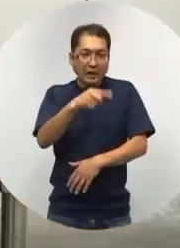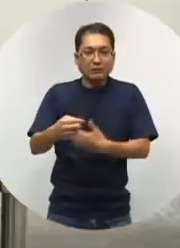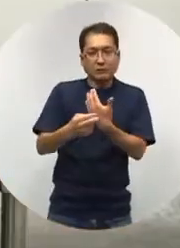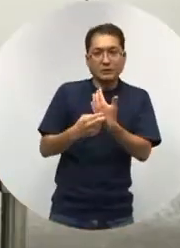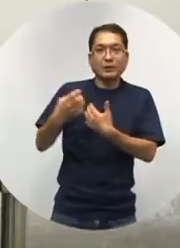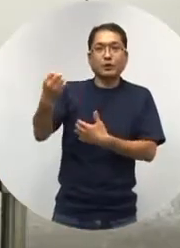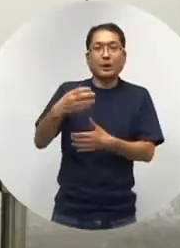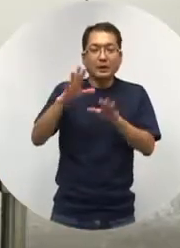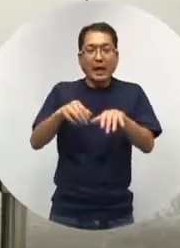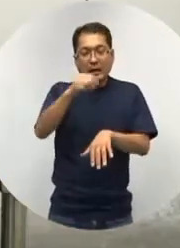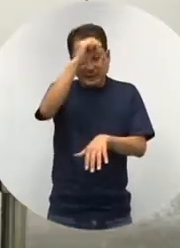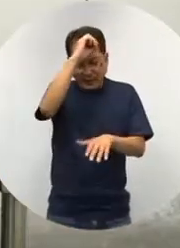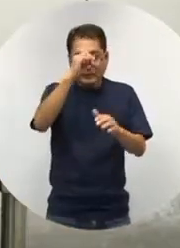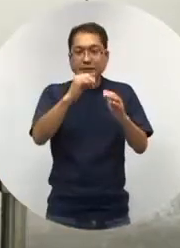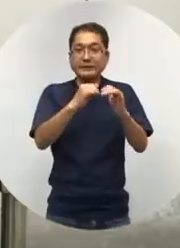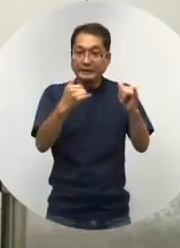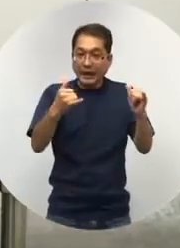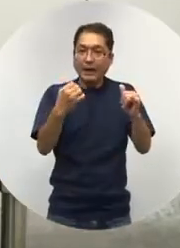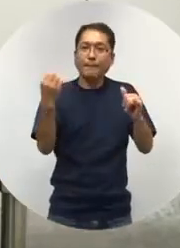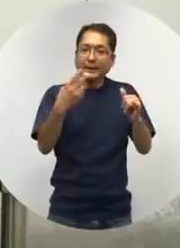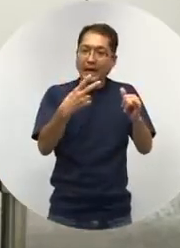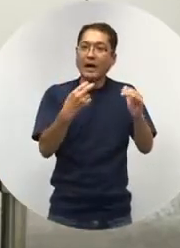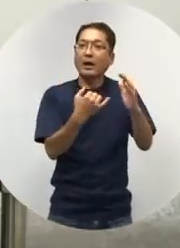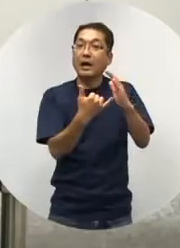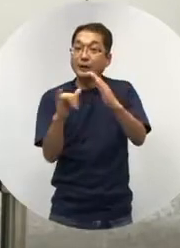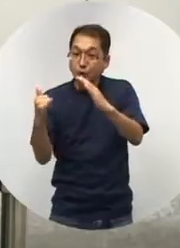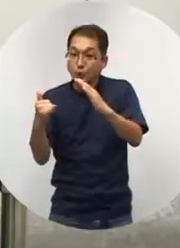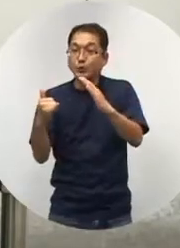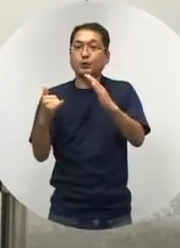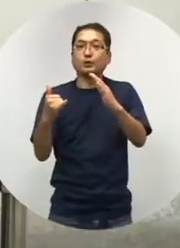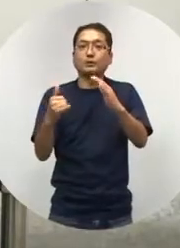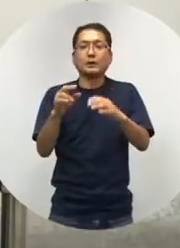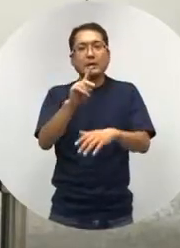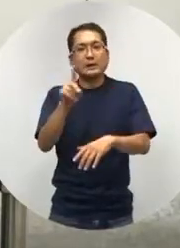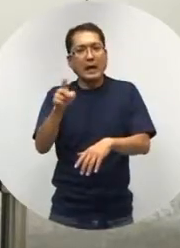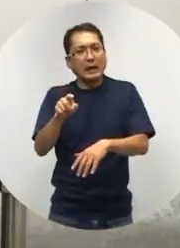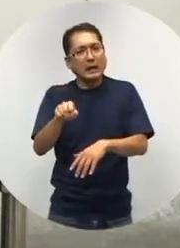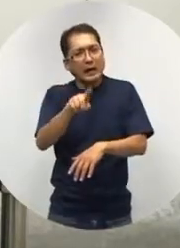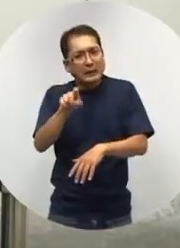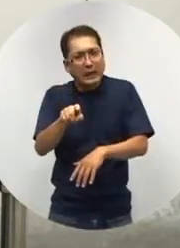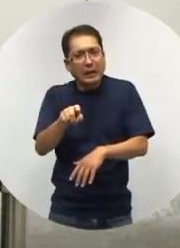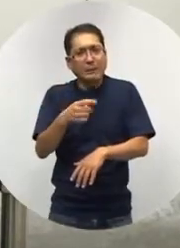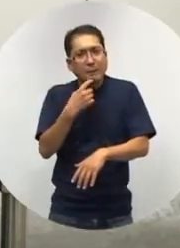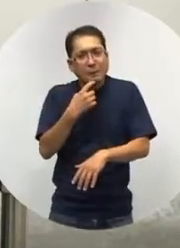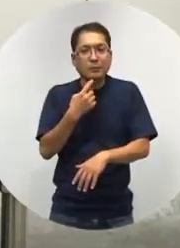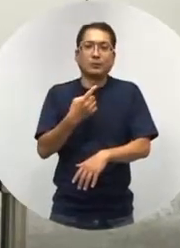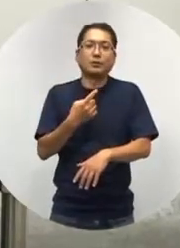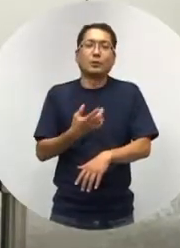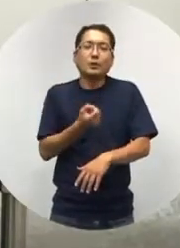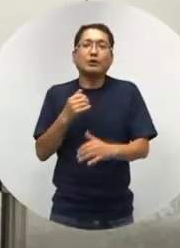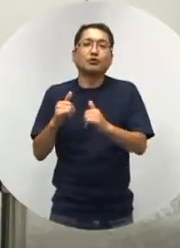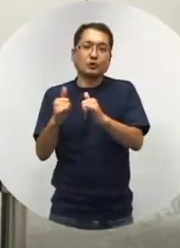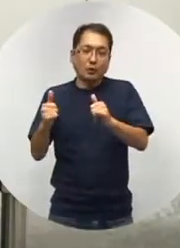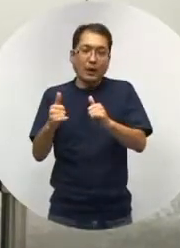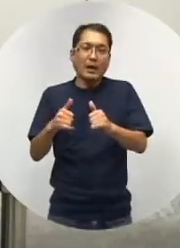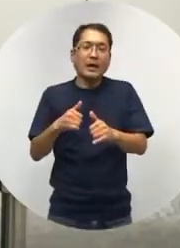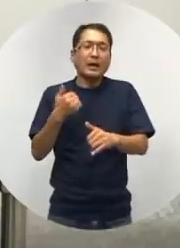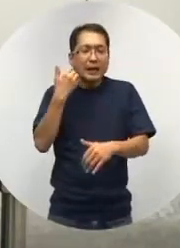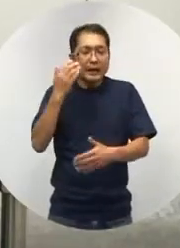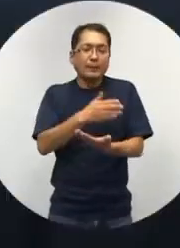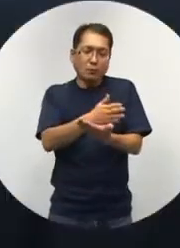さん、およびそのご家族の方、がんの疑いがある方であれば、どなたでもご利用になれ